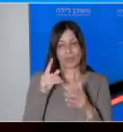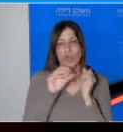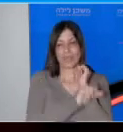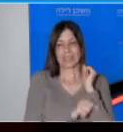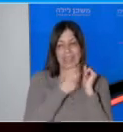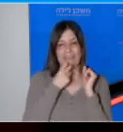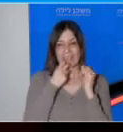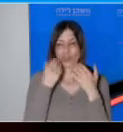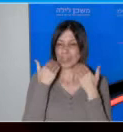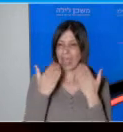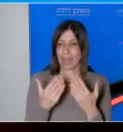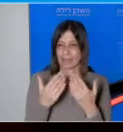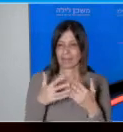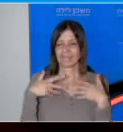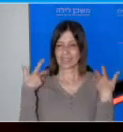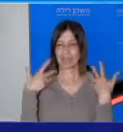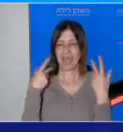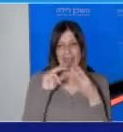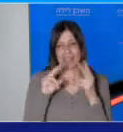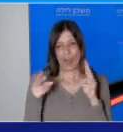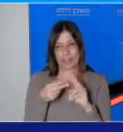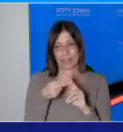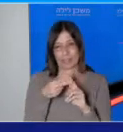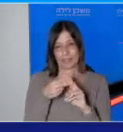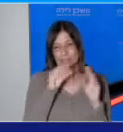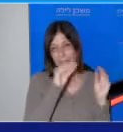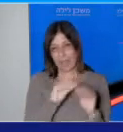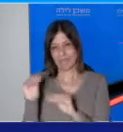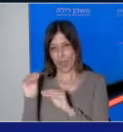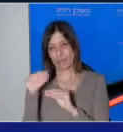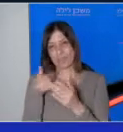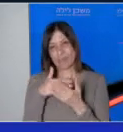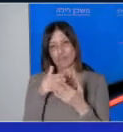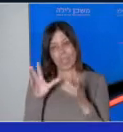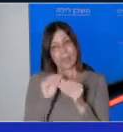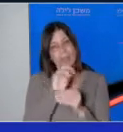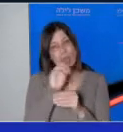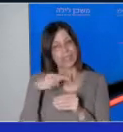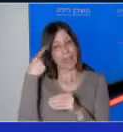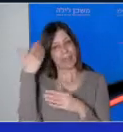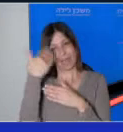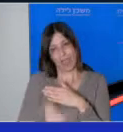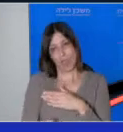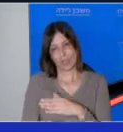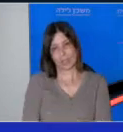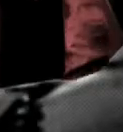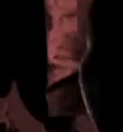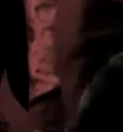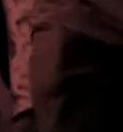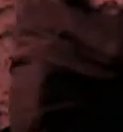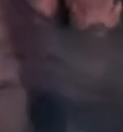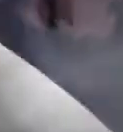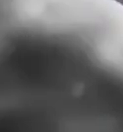רבה לך. בשמחה. להתראות. מעברון, ונמשיך עם הנושא הבא והאחרון שלנו.